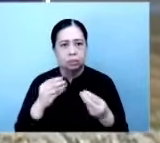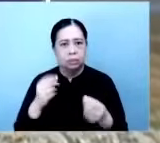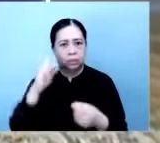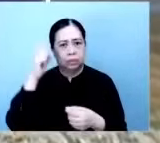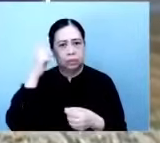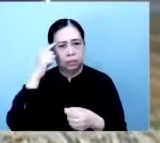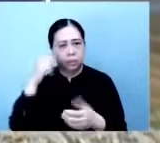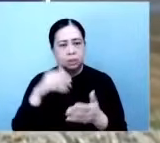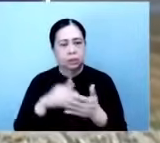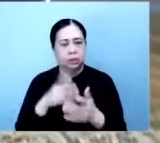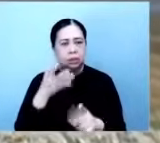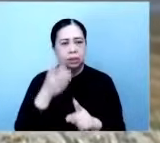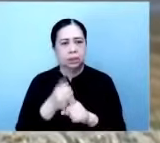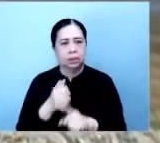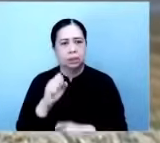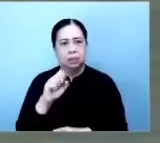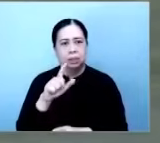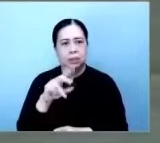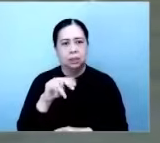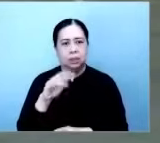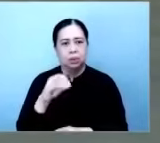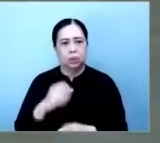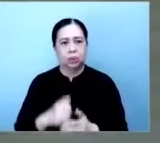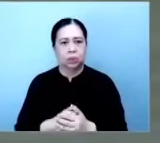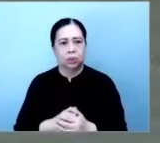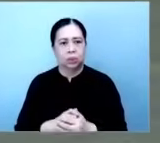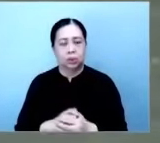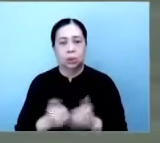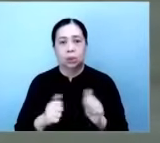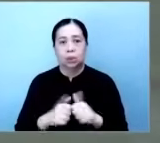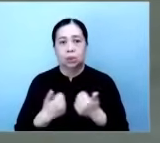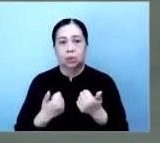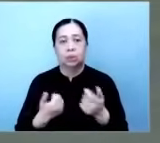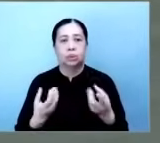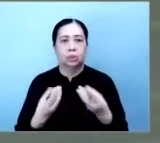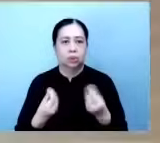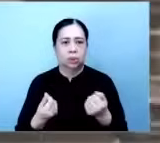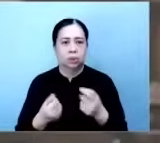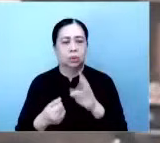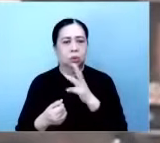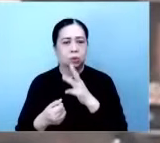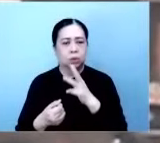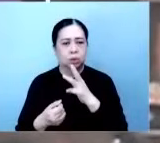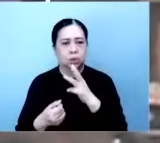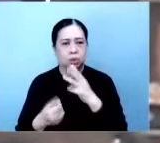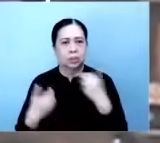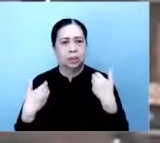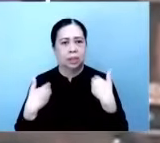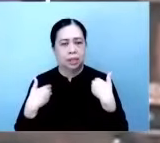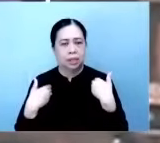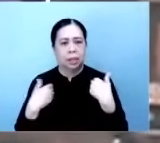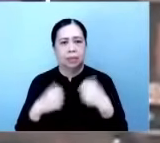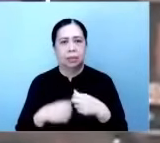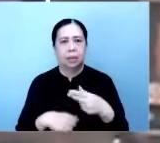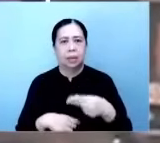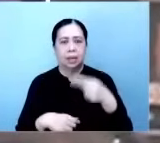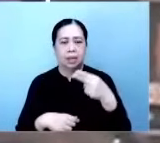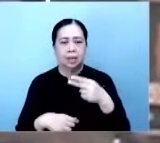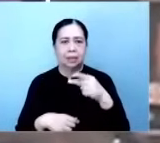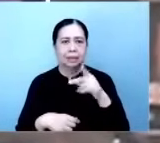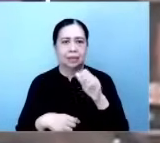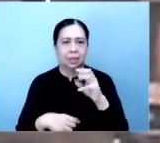sa epekto ng El Nino. Long-term solutions po talaga is yung irrigation. Mayroon na pong high dam projects na pwedeng